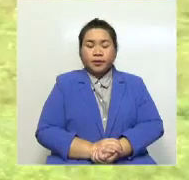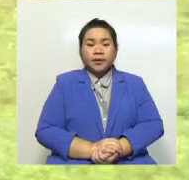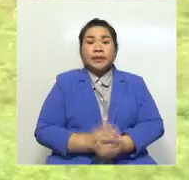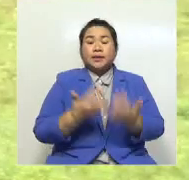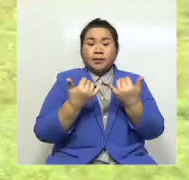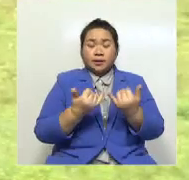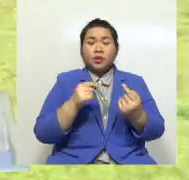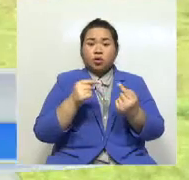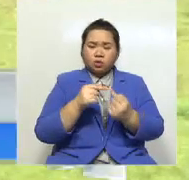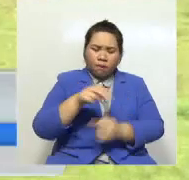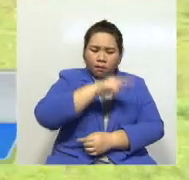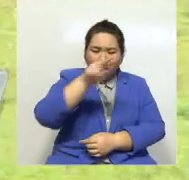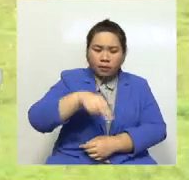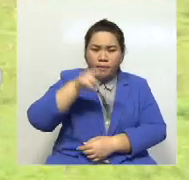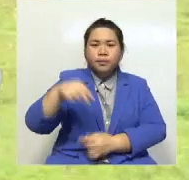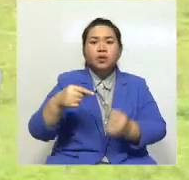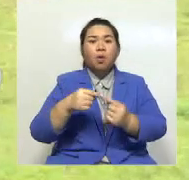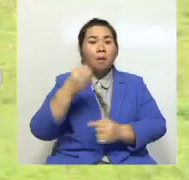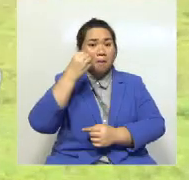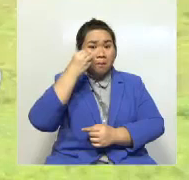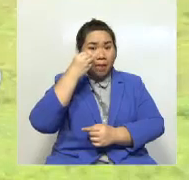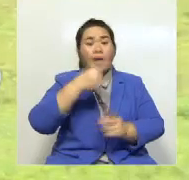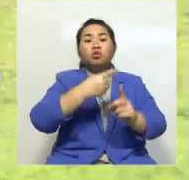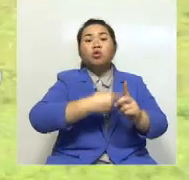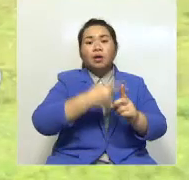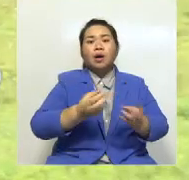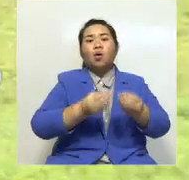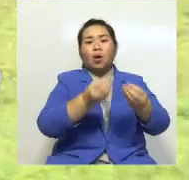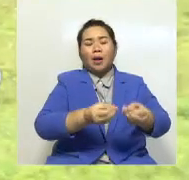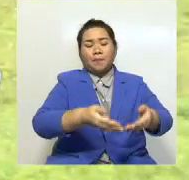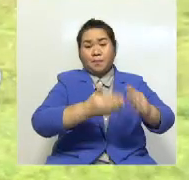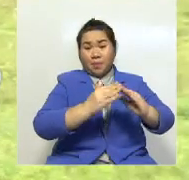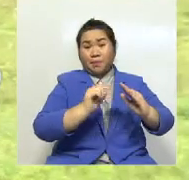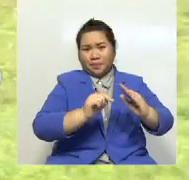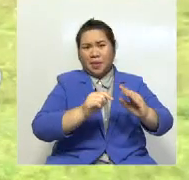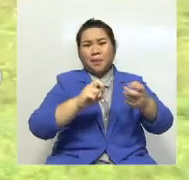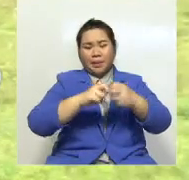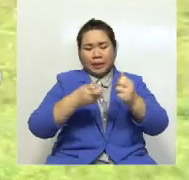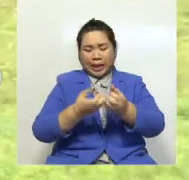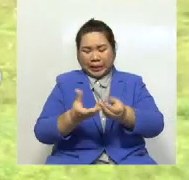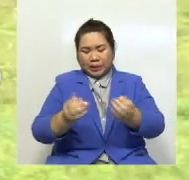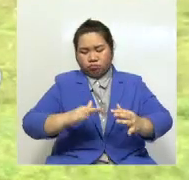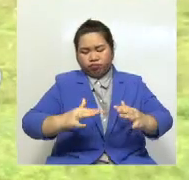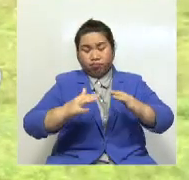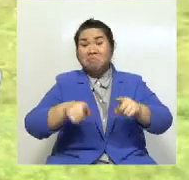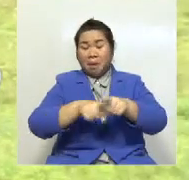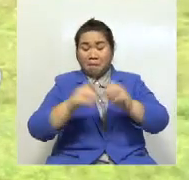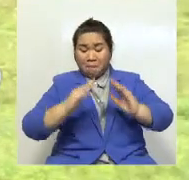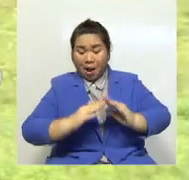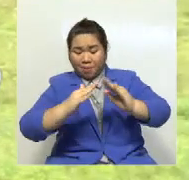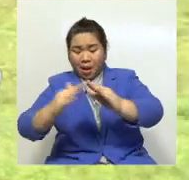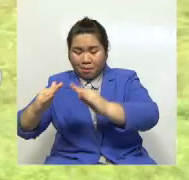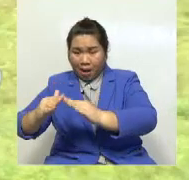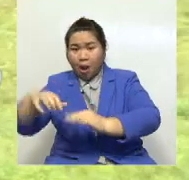สำหรับการหาพื้นที่สร้างบ้านพักชั่วคราวให้กับผู้ประสบภัยนะคะที่จากเหตุดินโคลนถล่มทับบ้านที่บ้านห้วยขาบ